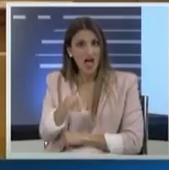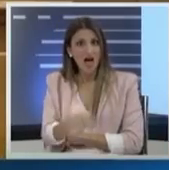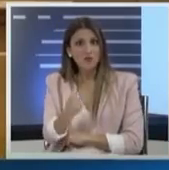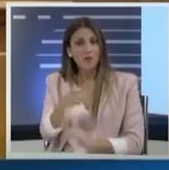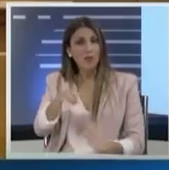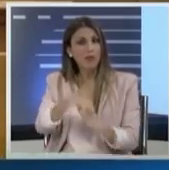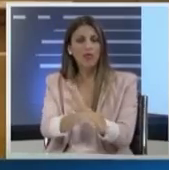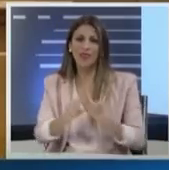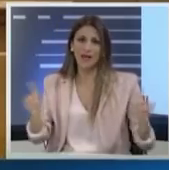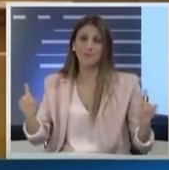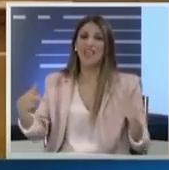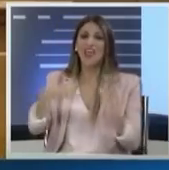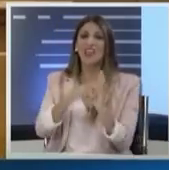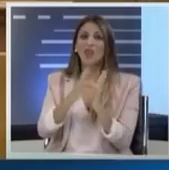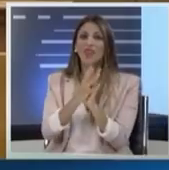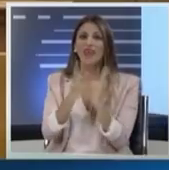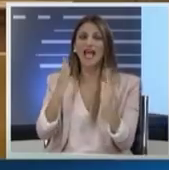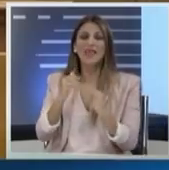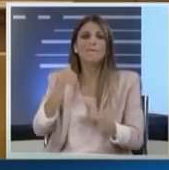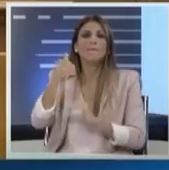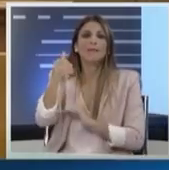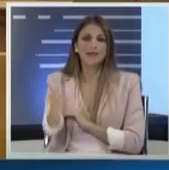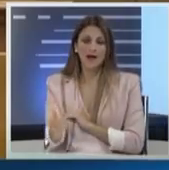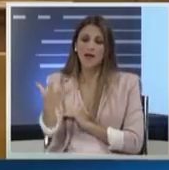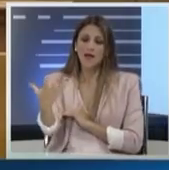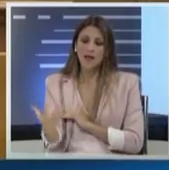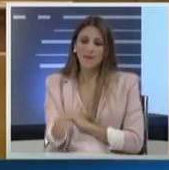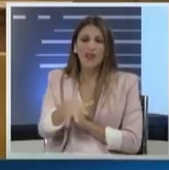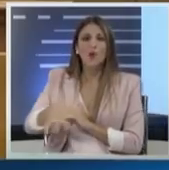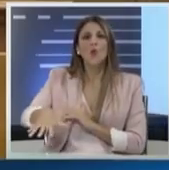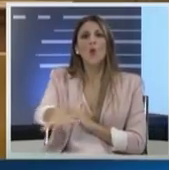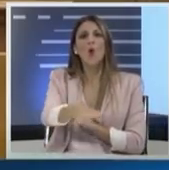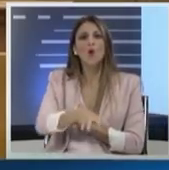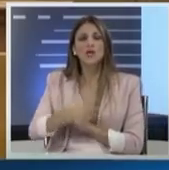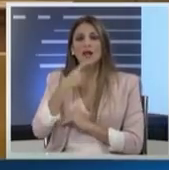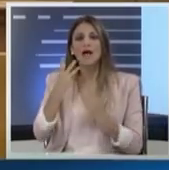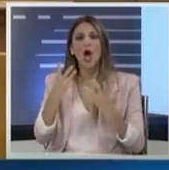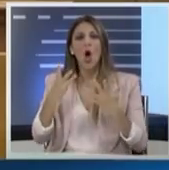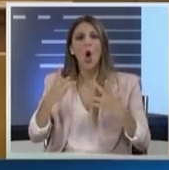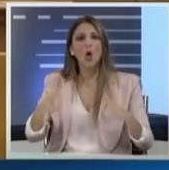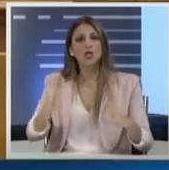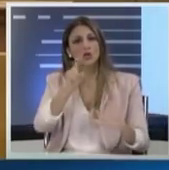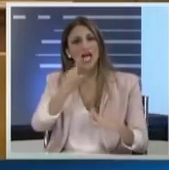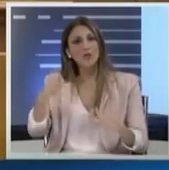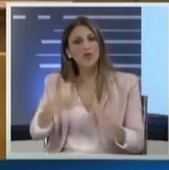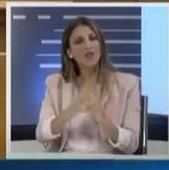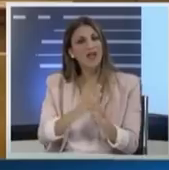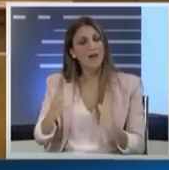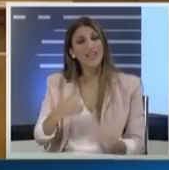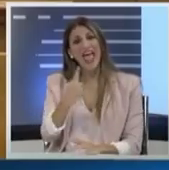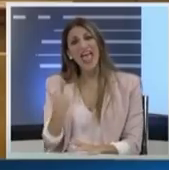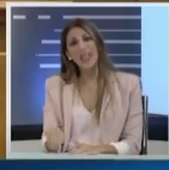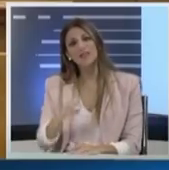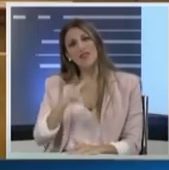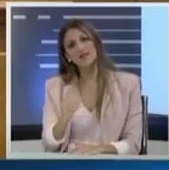το 2019 και μετά διαμορφώνεται δημοσιονομικός χώρος. 800 εκατομμύρια το 19, 1,5 δισεκατομμύριο